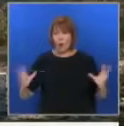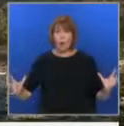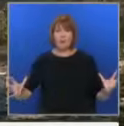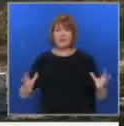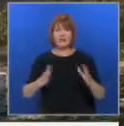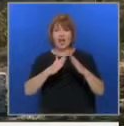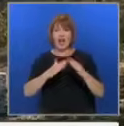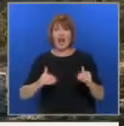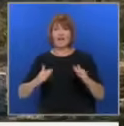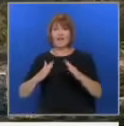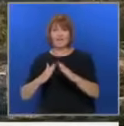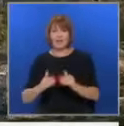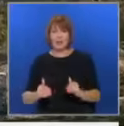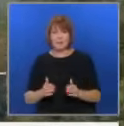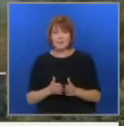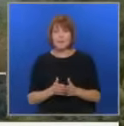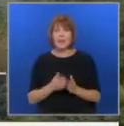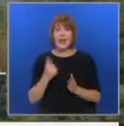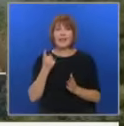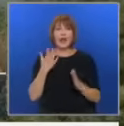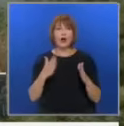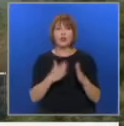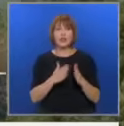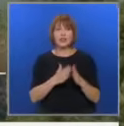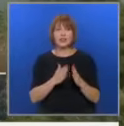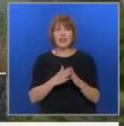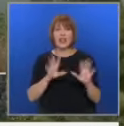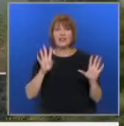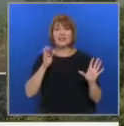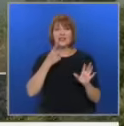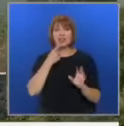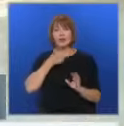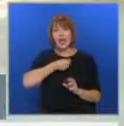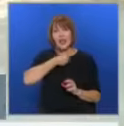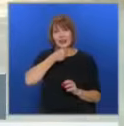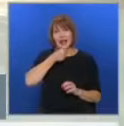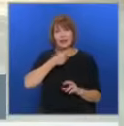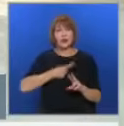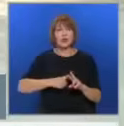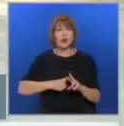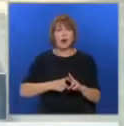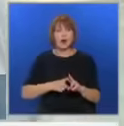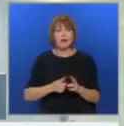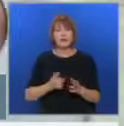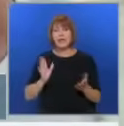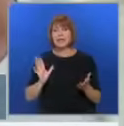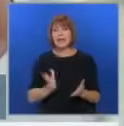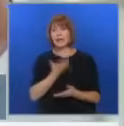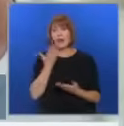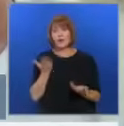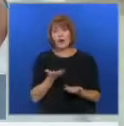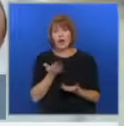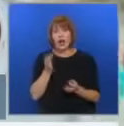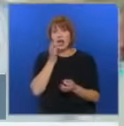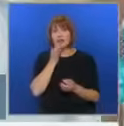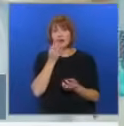постройки и започва да слиза към селото. Една от къщите е на 90-годишният дядо Николай. Става око става. Няма къде